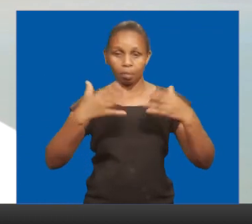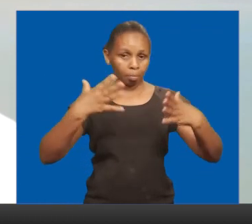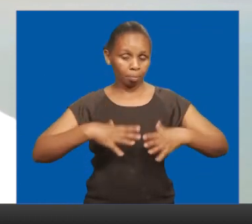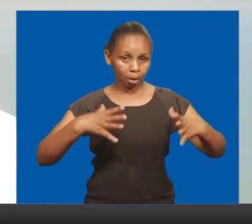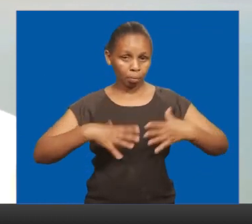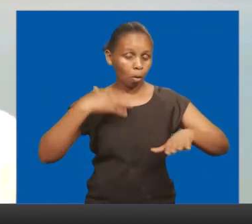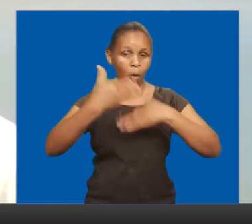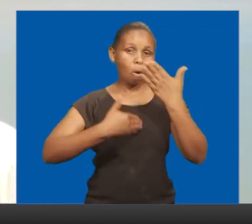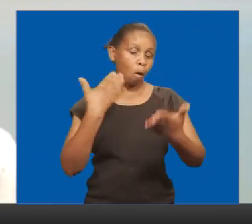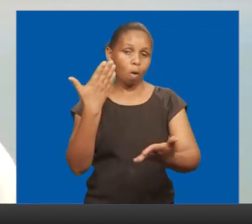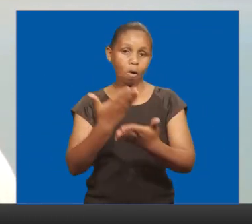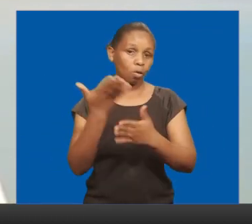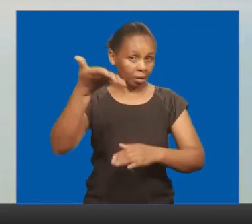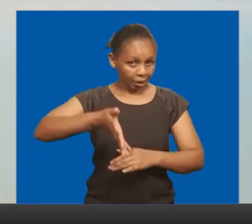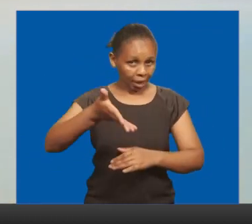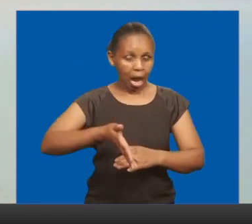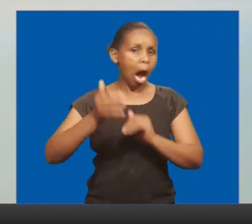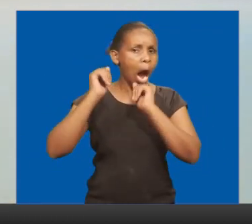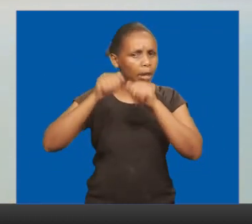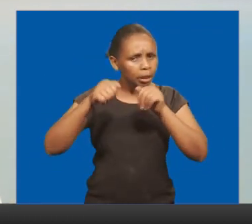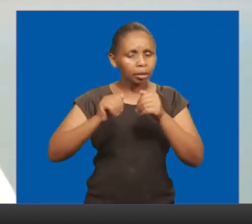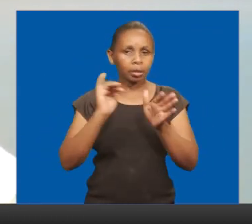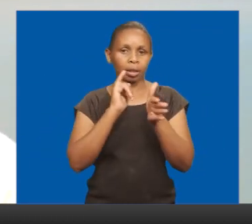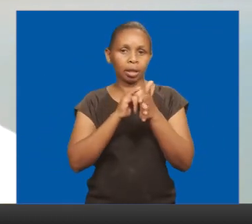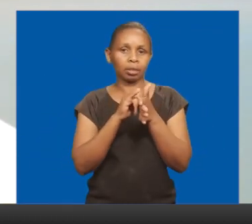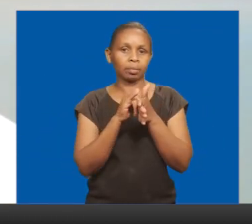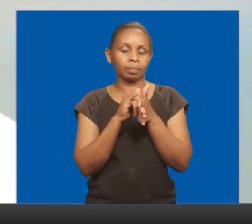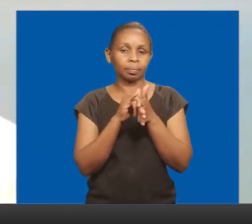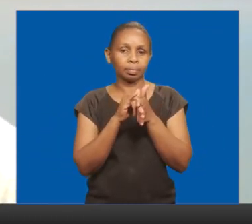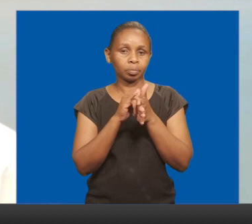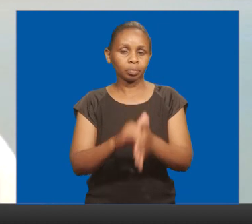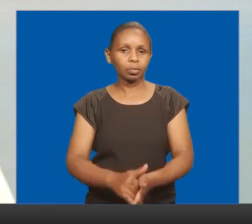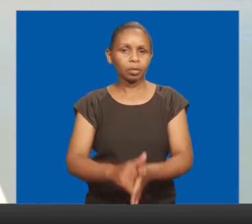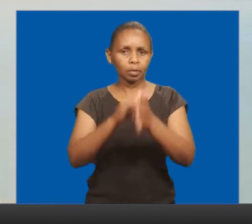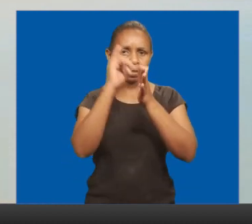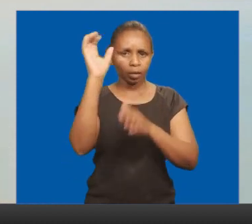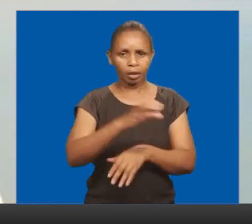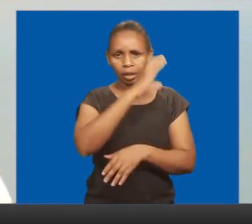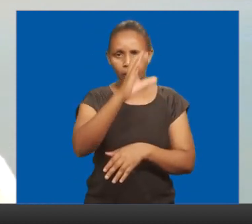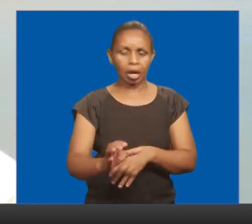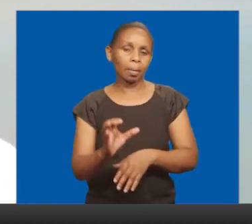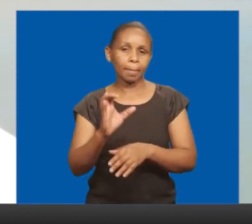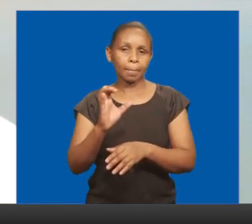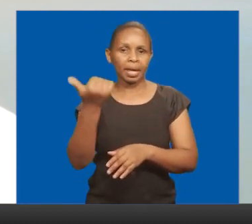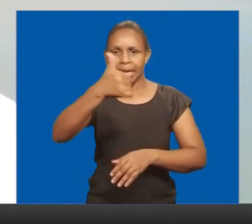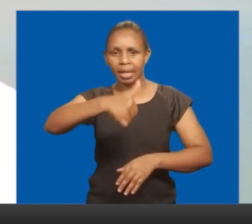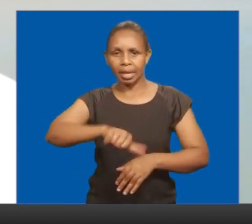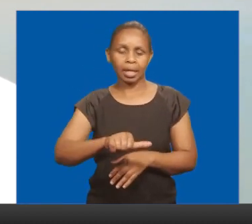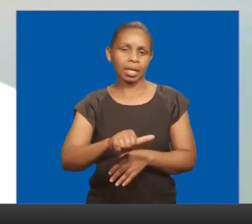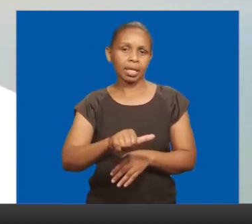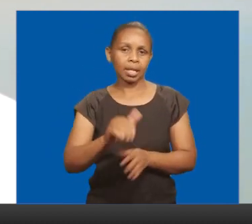tuna Watu wenye troll the stakeholder wenyewe walikuwa hapo na tukakubaliana ya kwamba ni hatia Hivi Sasa